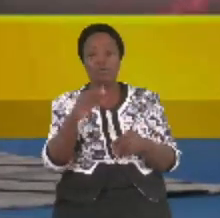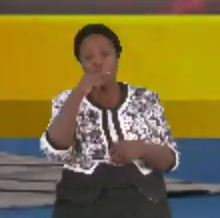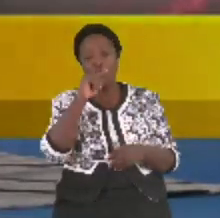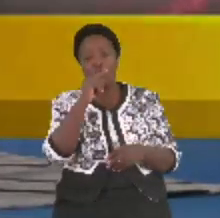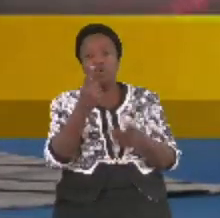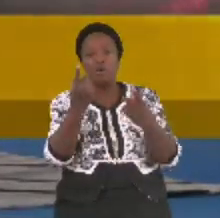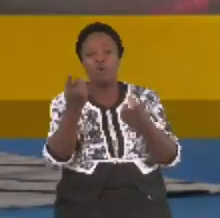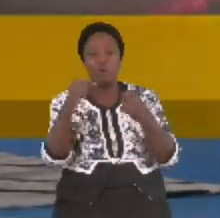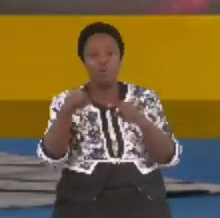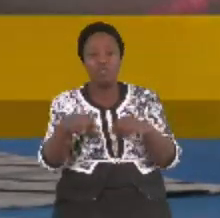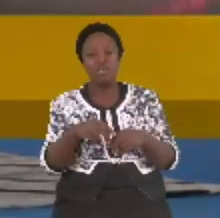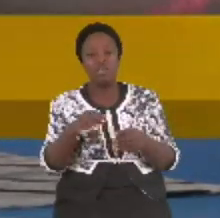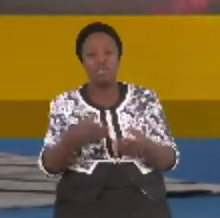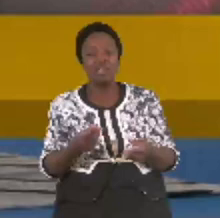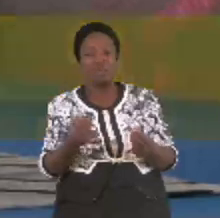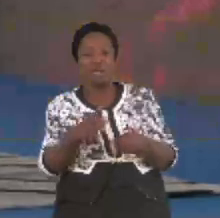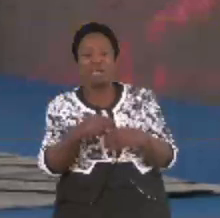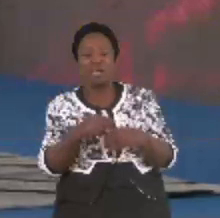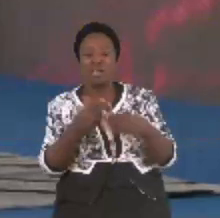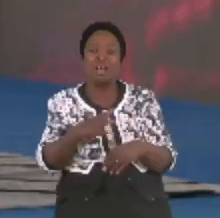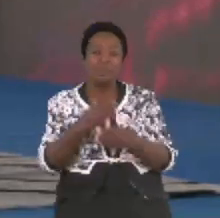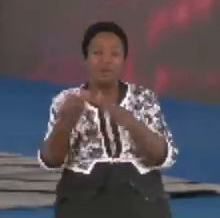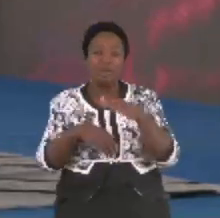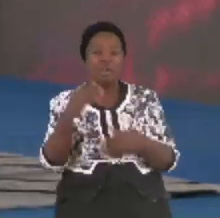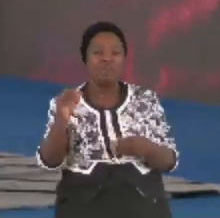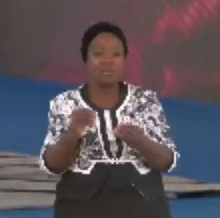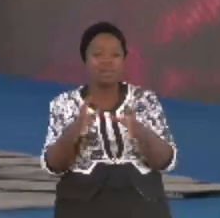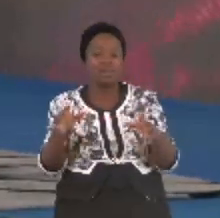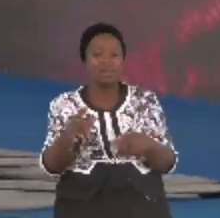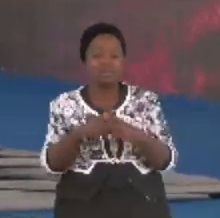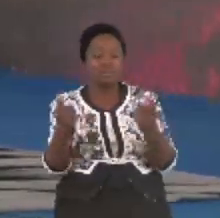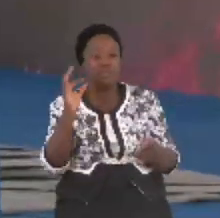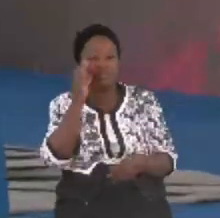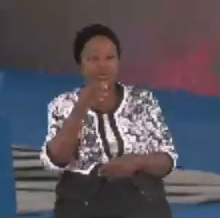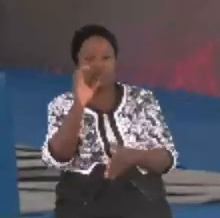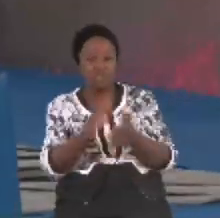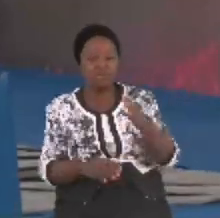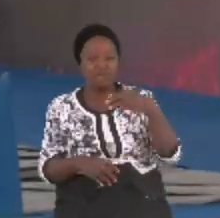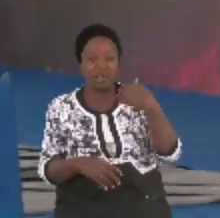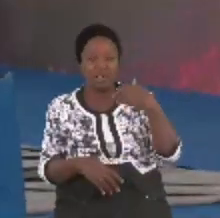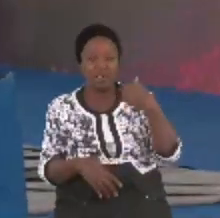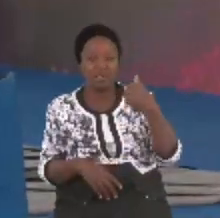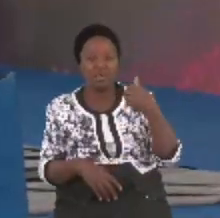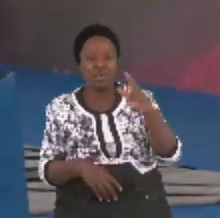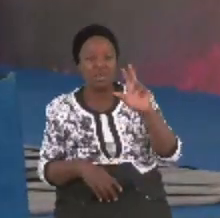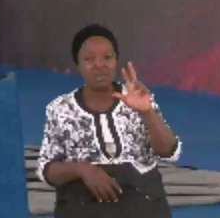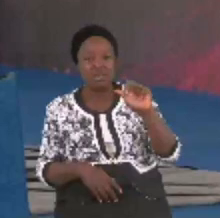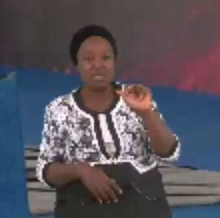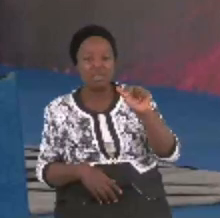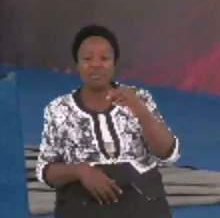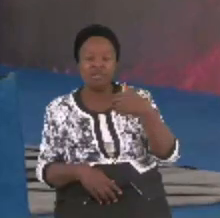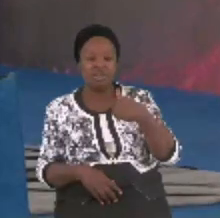meurt. Et qui porte beaucoup de fruits. Chapitre 13, verset 5.